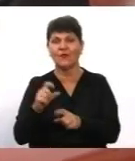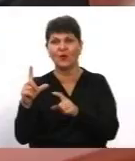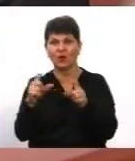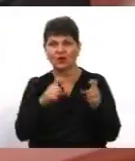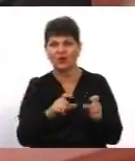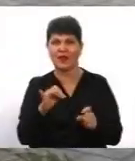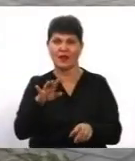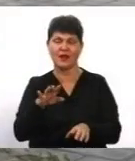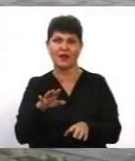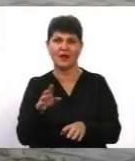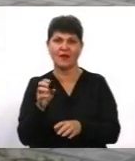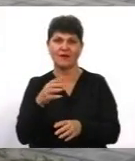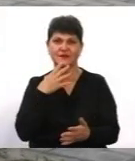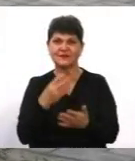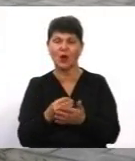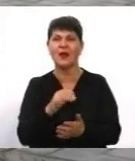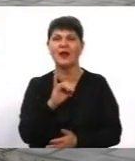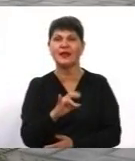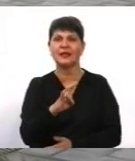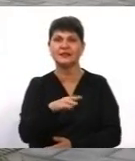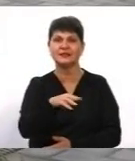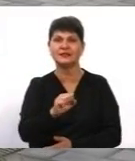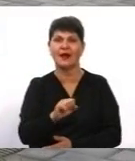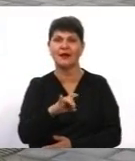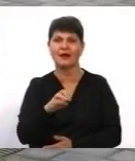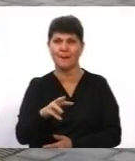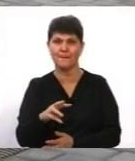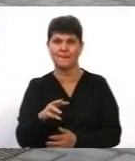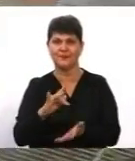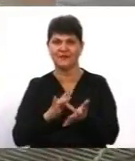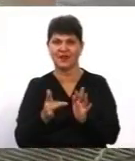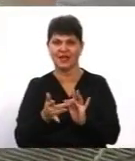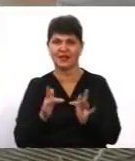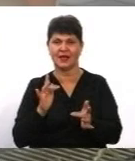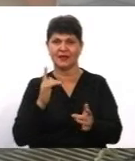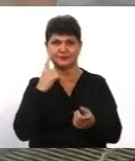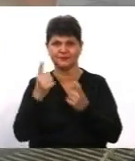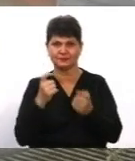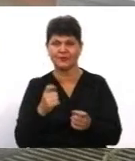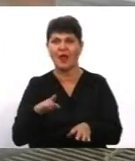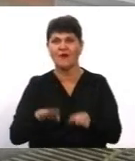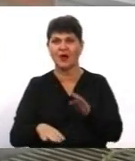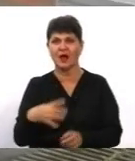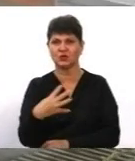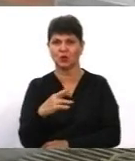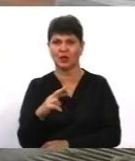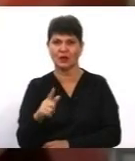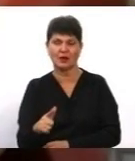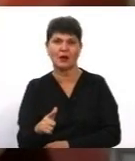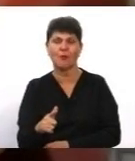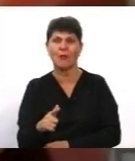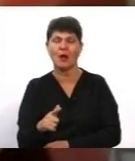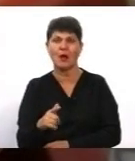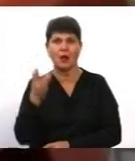середня швидкість, з якою рухається – 35 кілометрів за годину. Ідея змайструвати веломобіль з'явилася, каже, коли стало незручно їздити